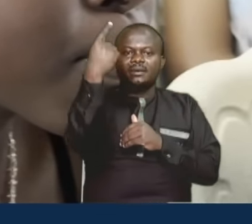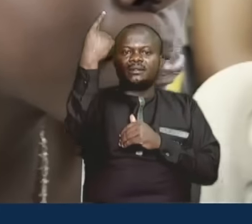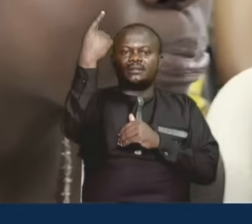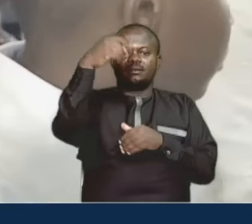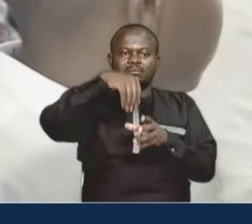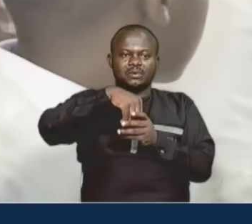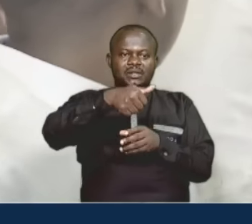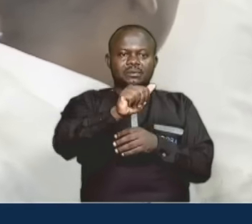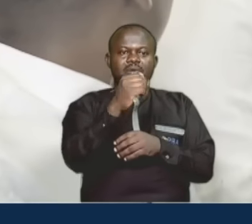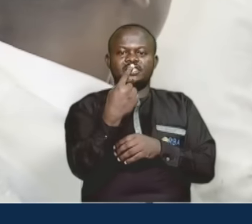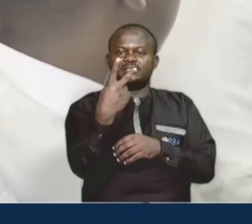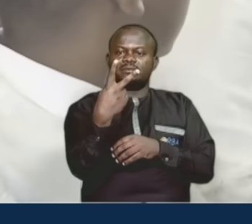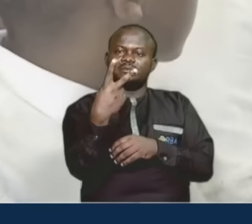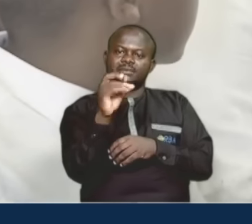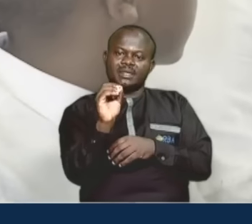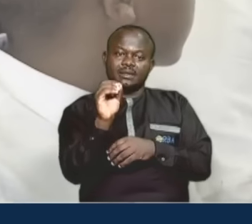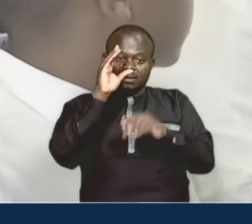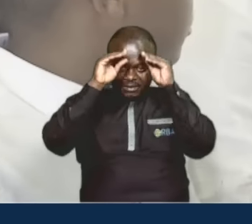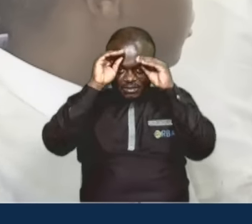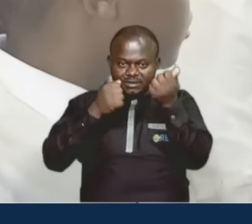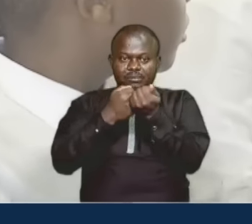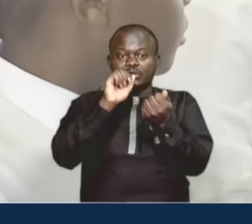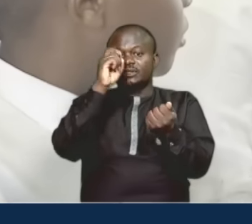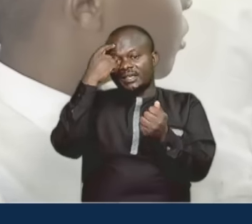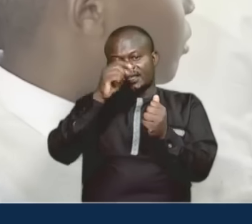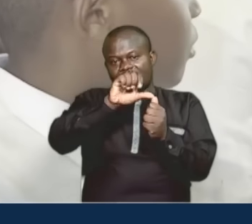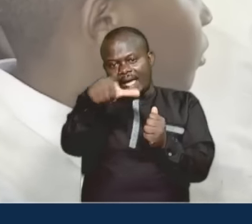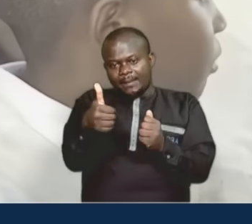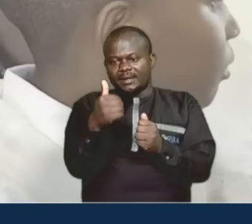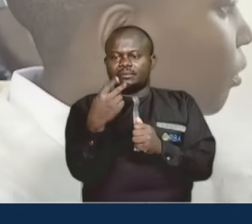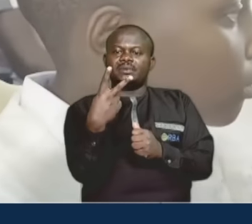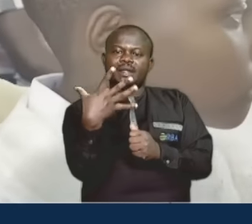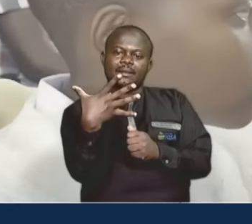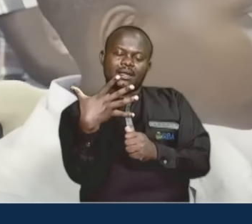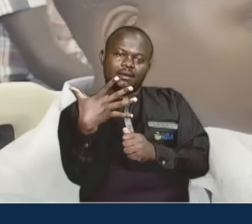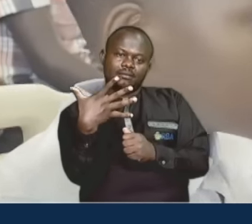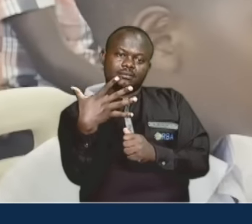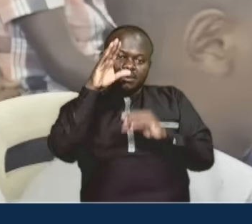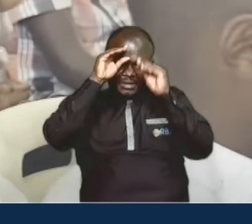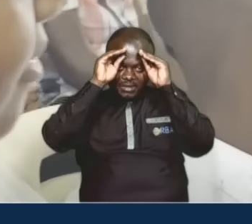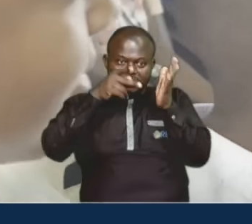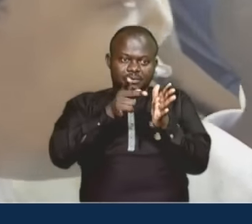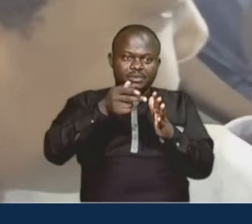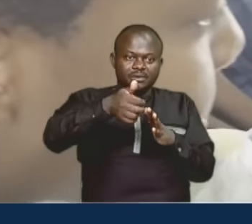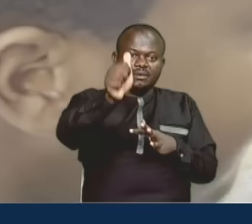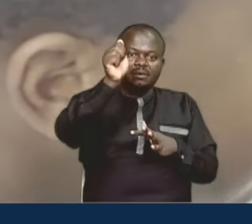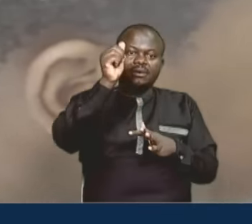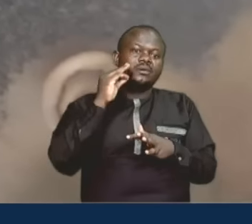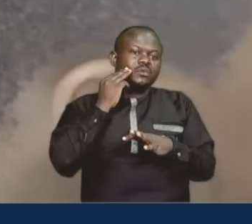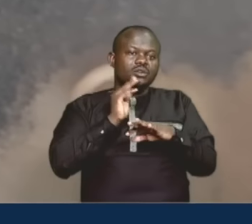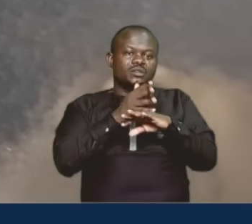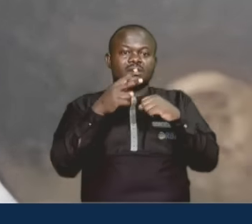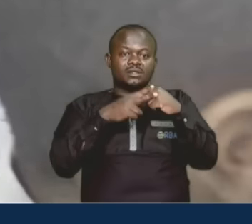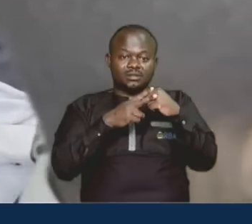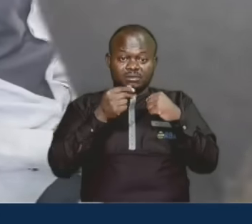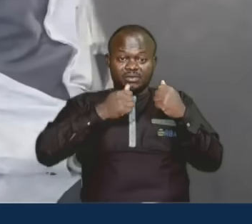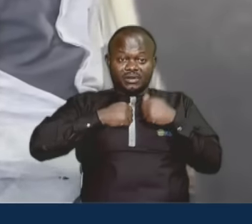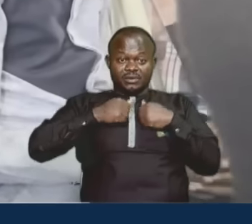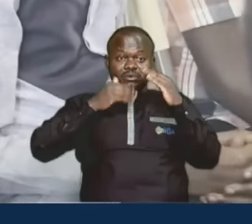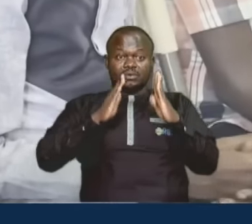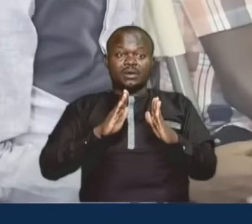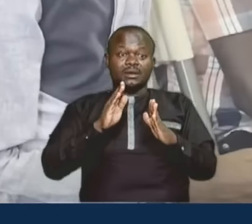bo 120 bari kwigira ku nkunga ya Leta, mu gihe abandi 25 bari kwirihirira miliyoni zisaga 7 z'amafaranga y'u Rwanda